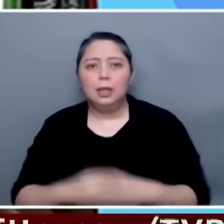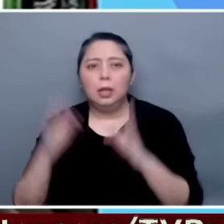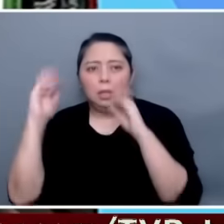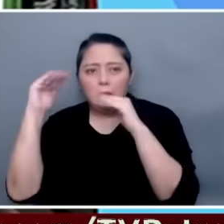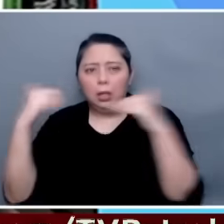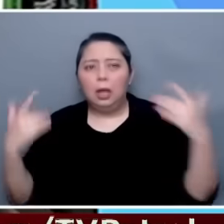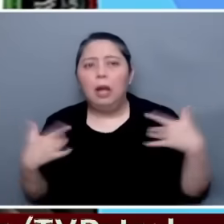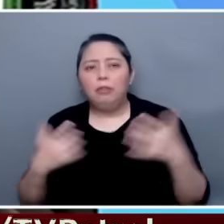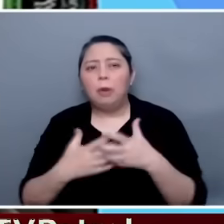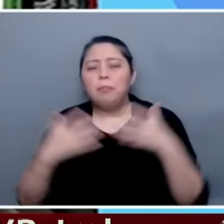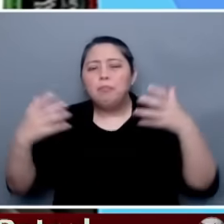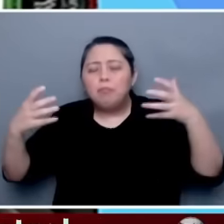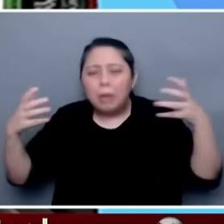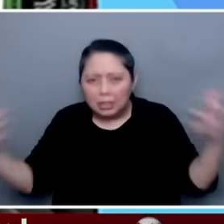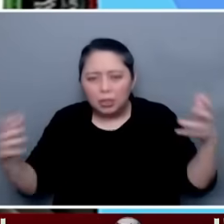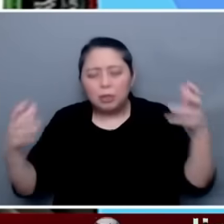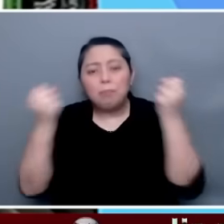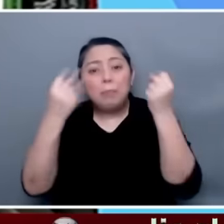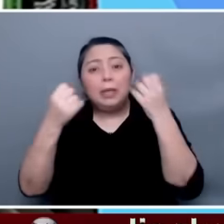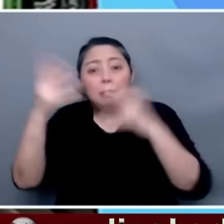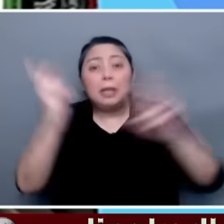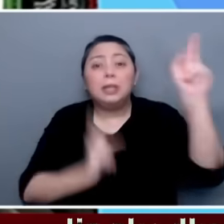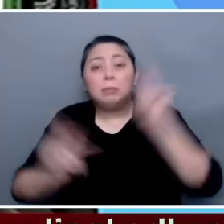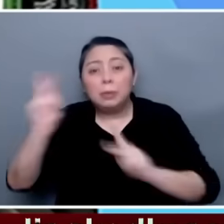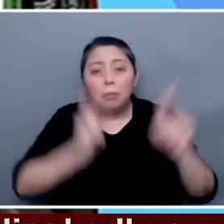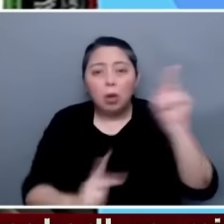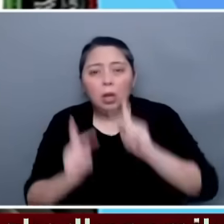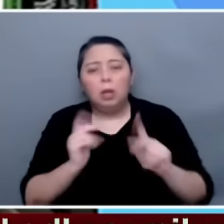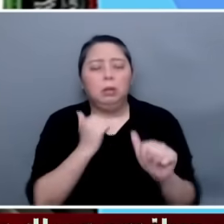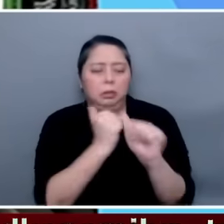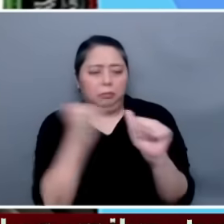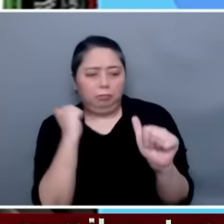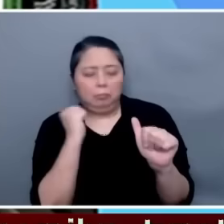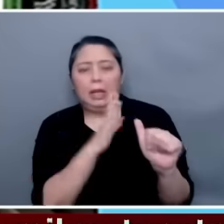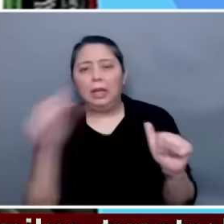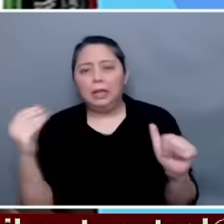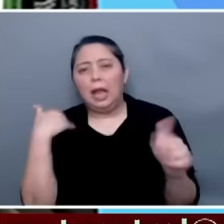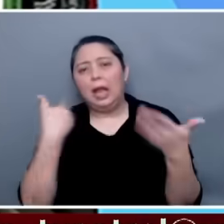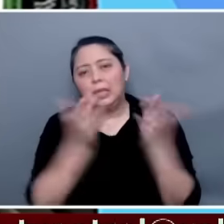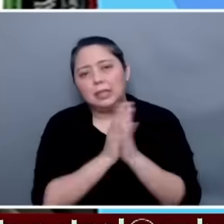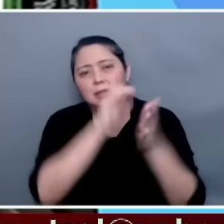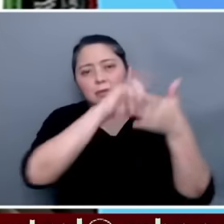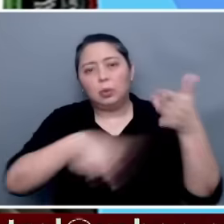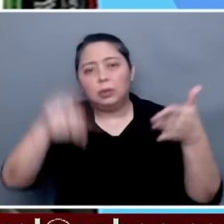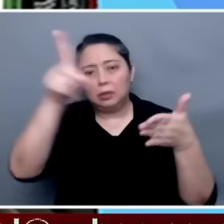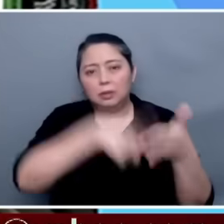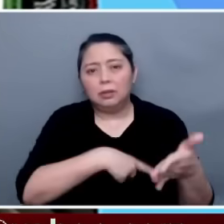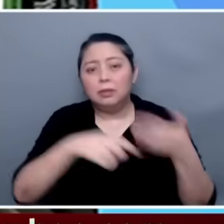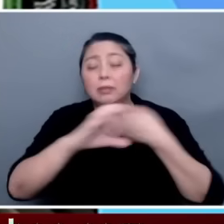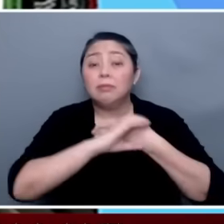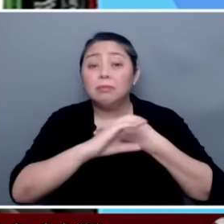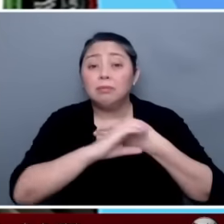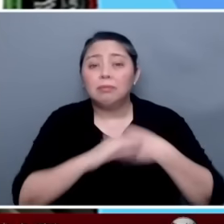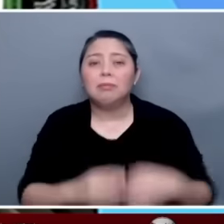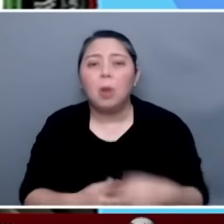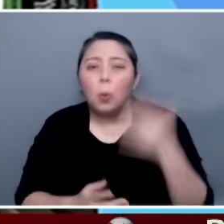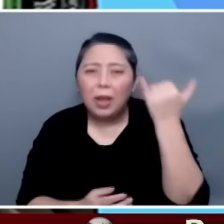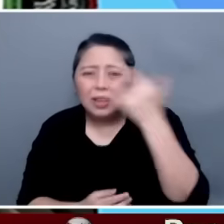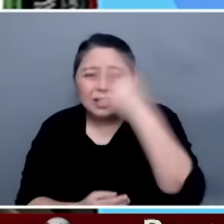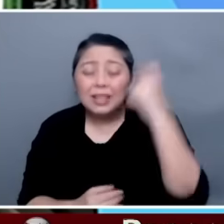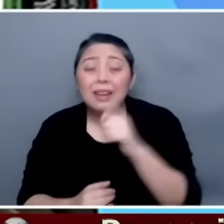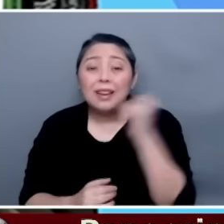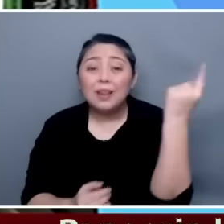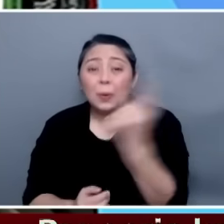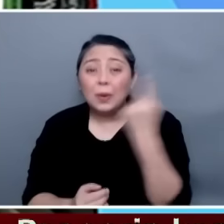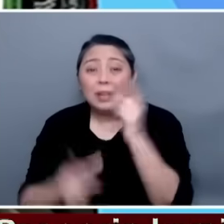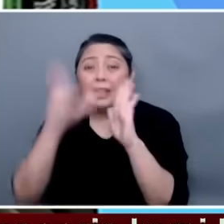sa kanselasyon o rescission ng ganong klaseng kontrata. Kasi definitely, it's not about legality anymore. It's